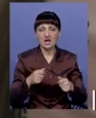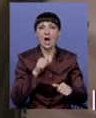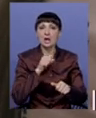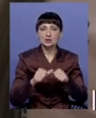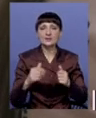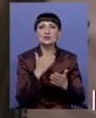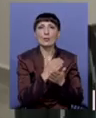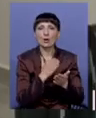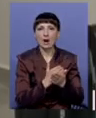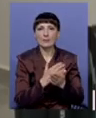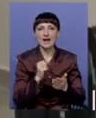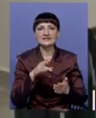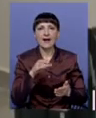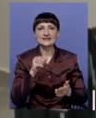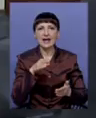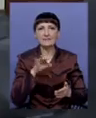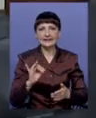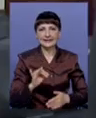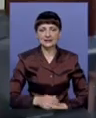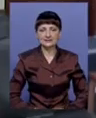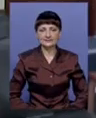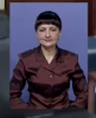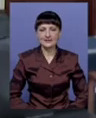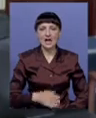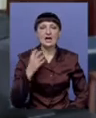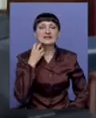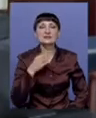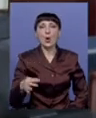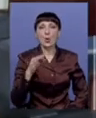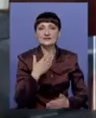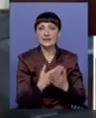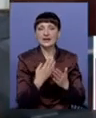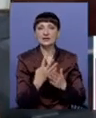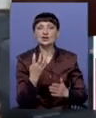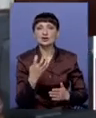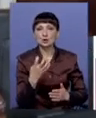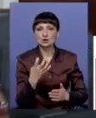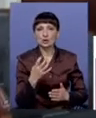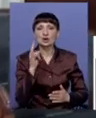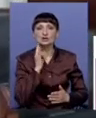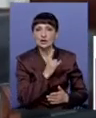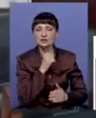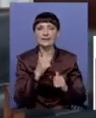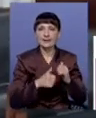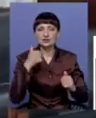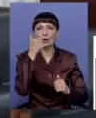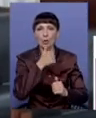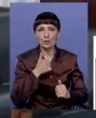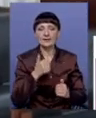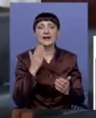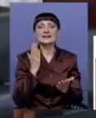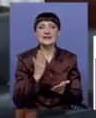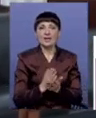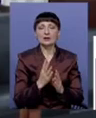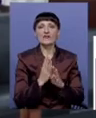особенности программа «Ансаган Саби». Только в Кызылординской области порядка 400 женщин ежегодно стоят